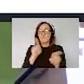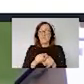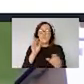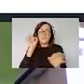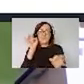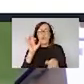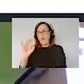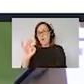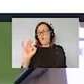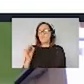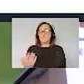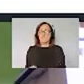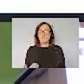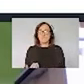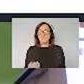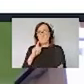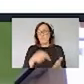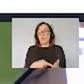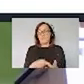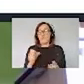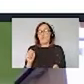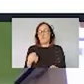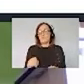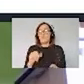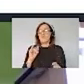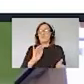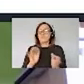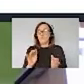o, no właśnie, o tym,